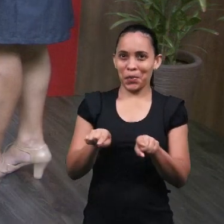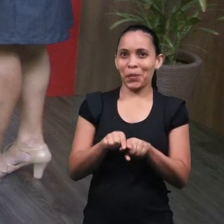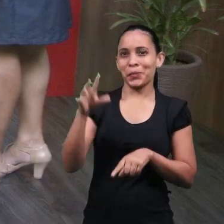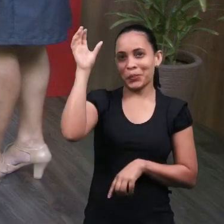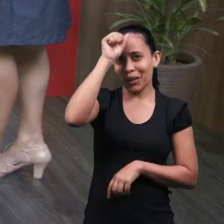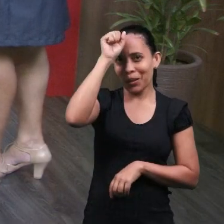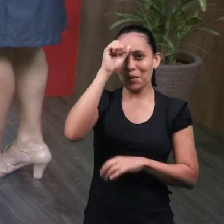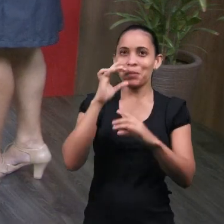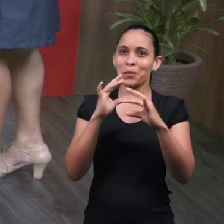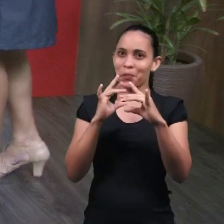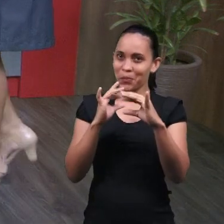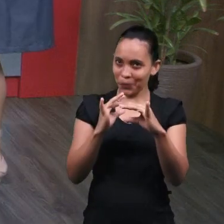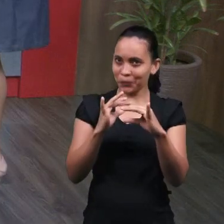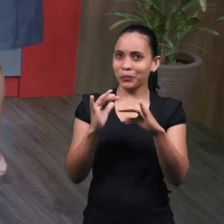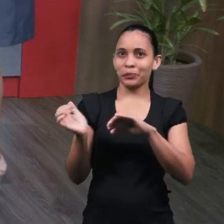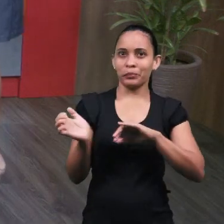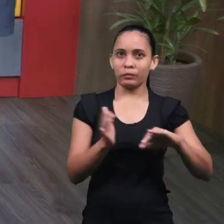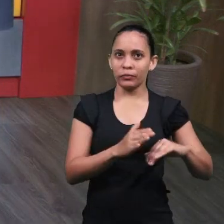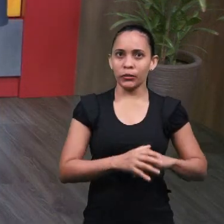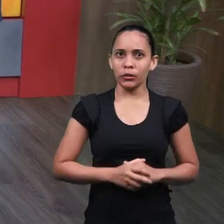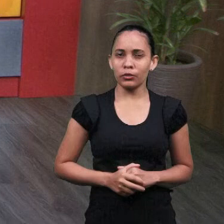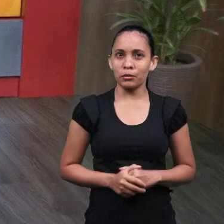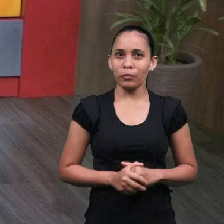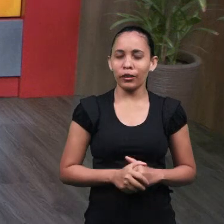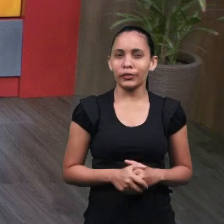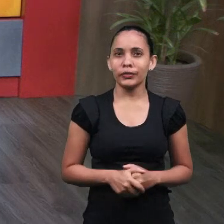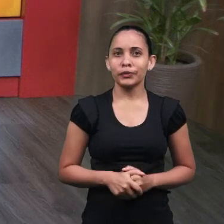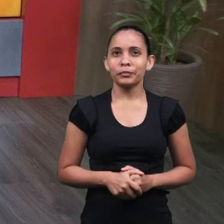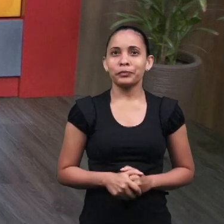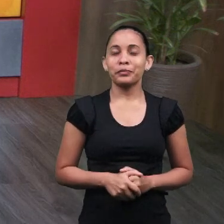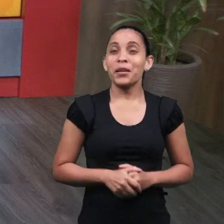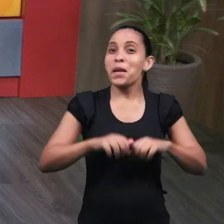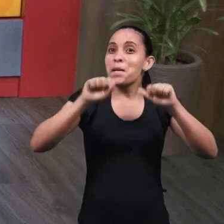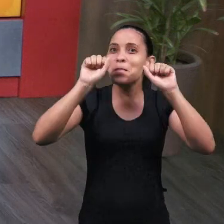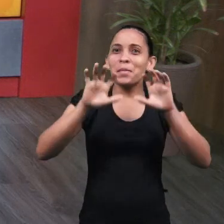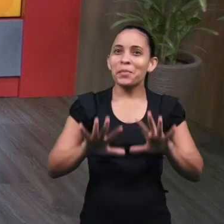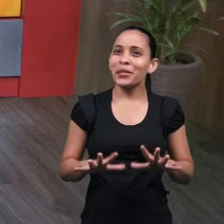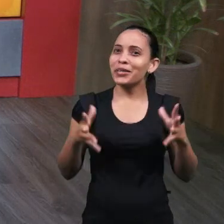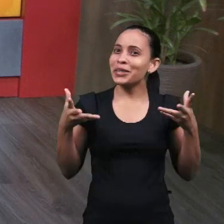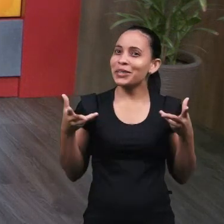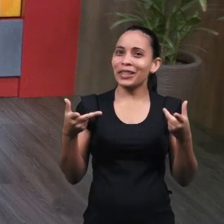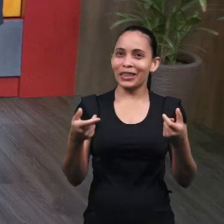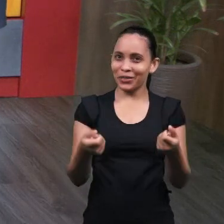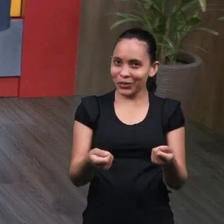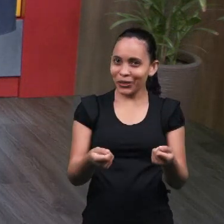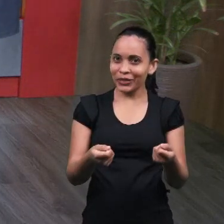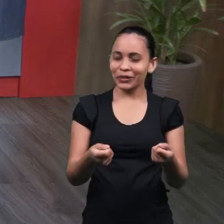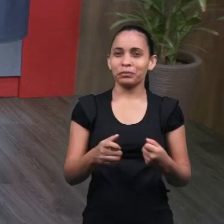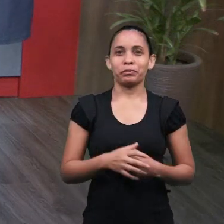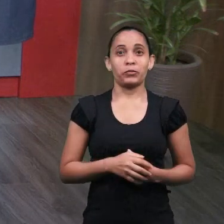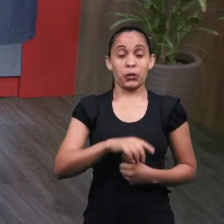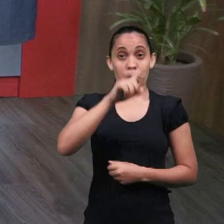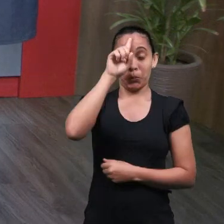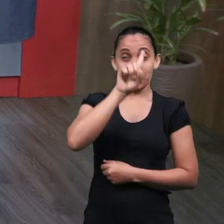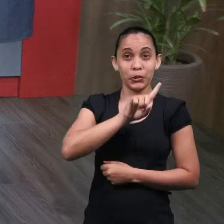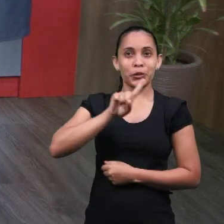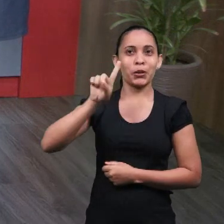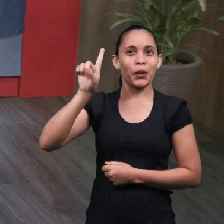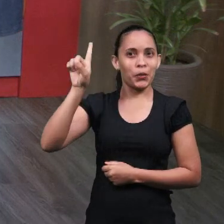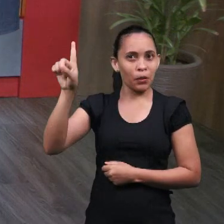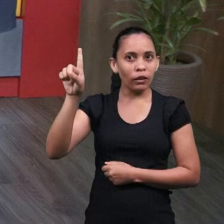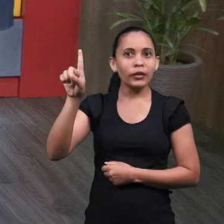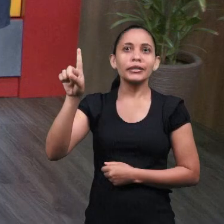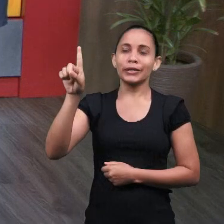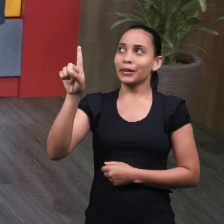flûte avec moi. Gloire à à Dieu pour cela. Quelle bénédiction merveilleuse. Nous voyons que le Seigneur, il est